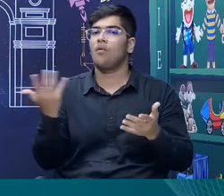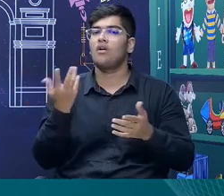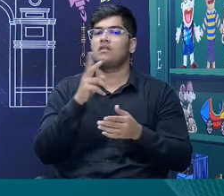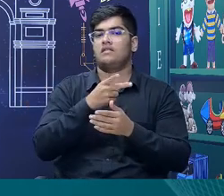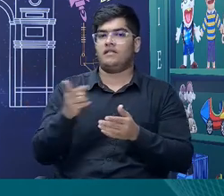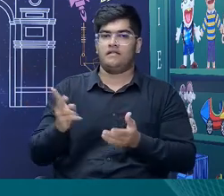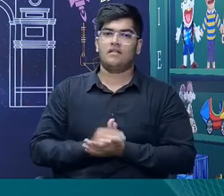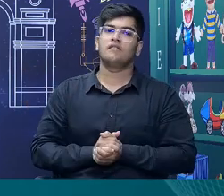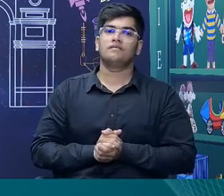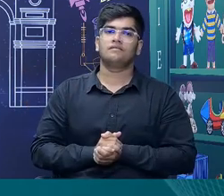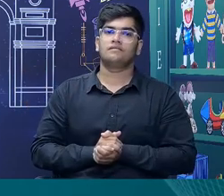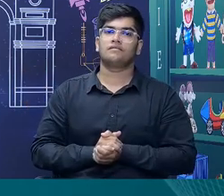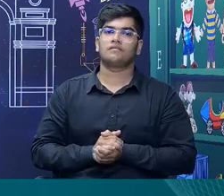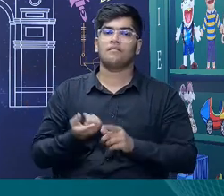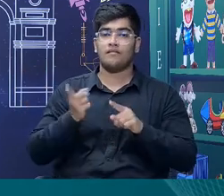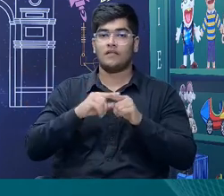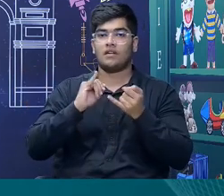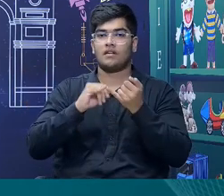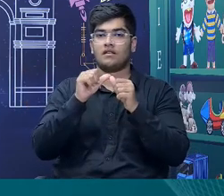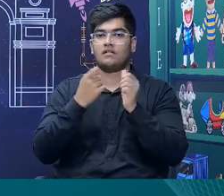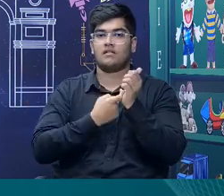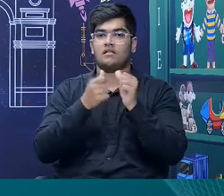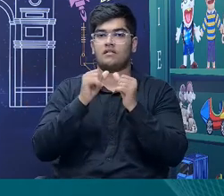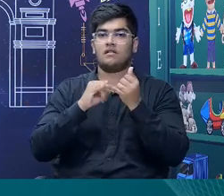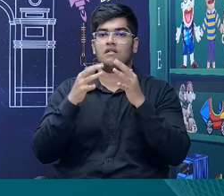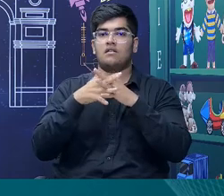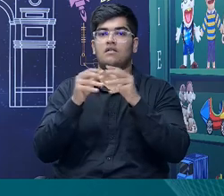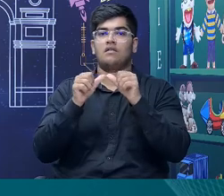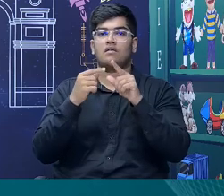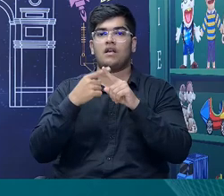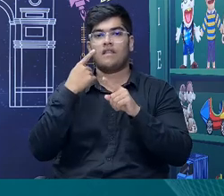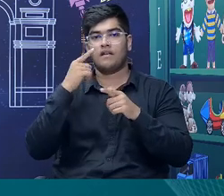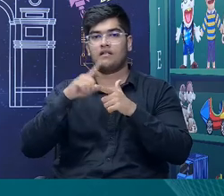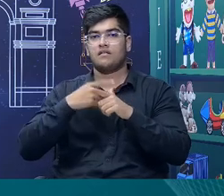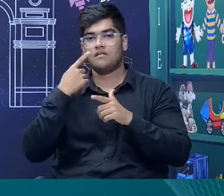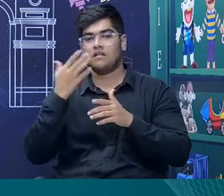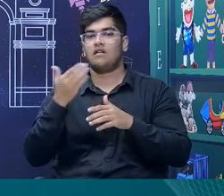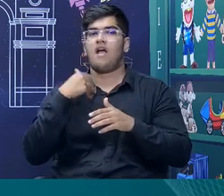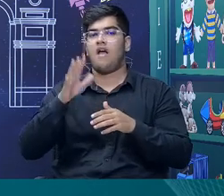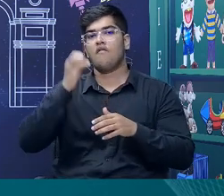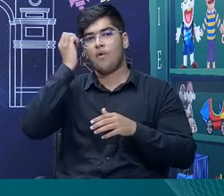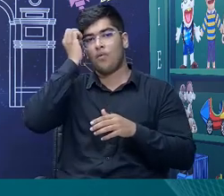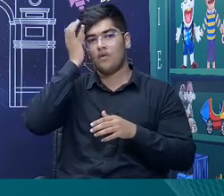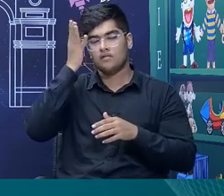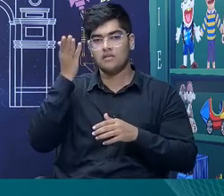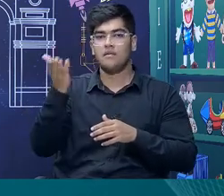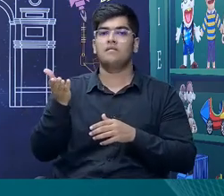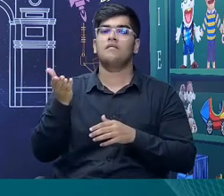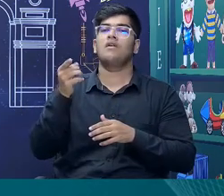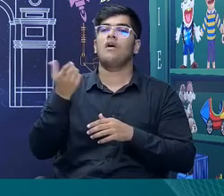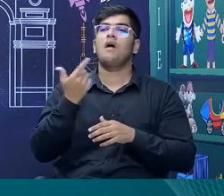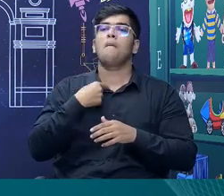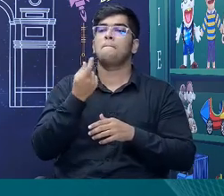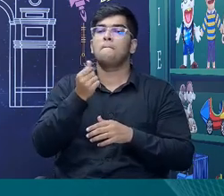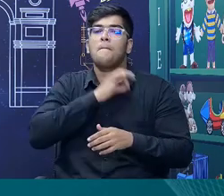और सरस्वती जी अगर उनके साथ होगी तो एक विजडम हमारे पास है की हमें किस तरह से पैसे